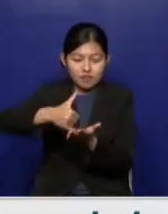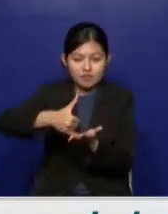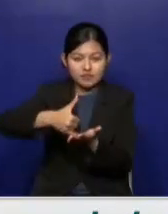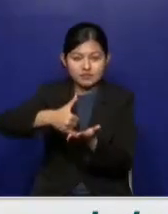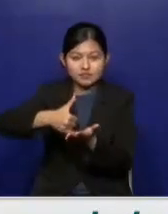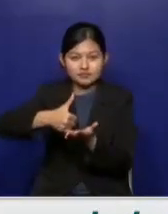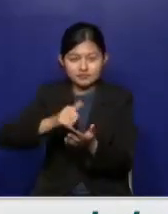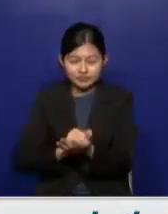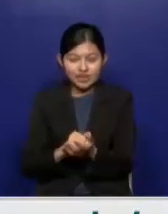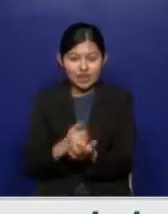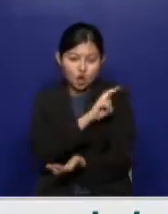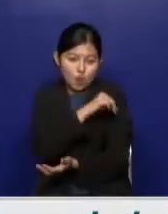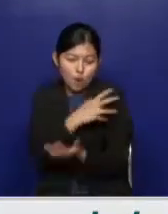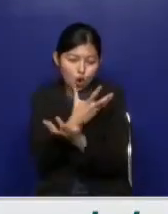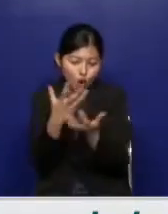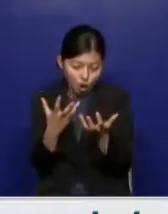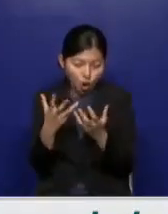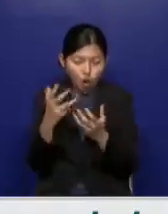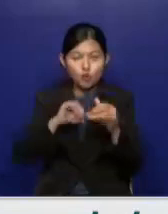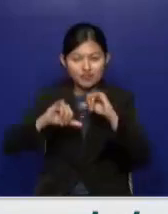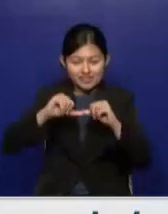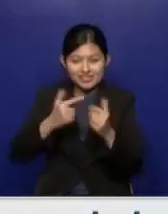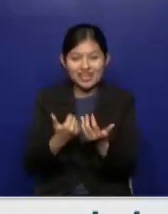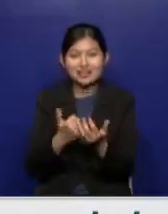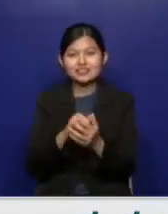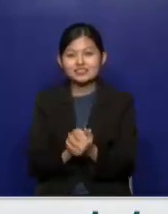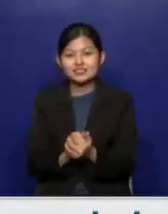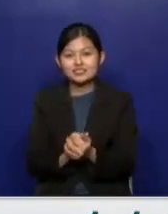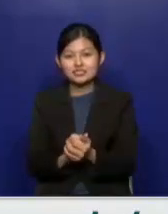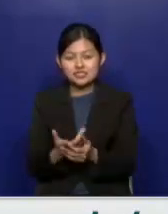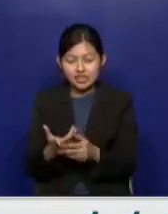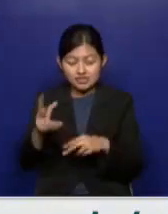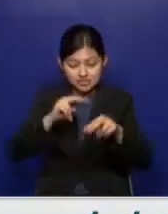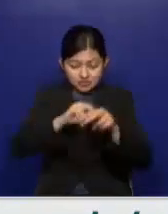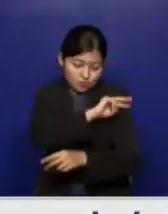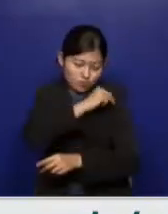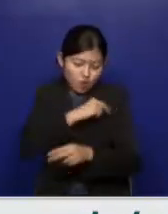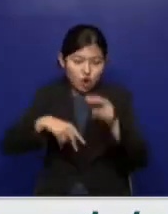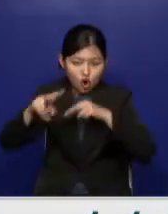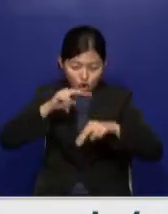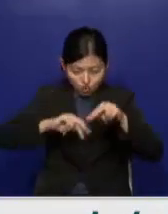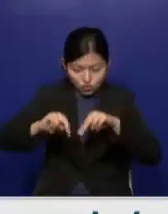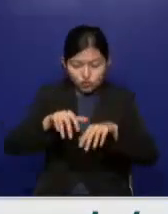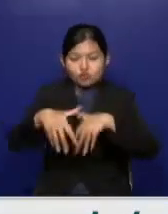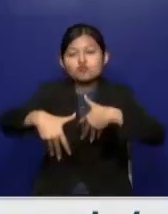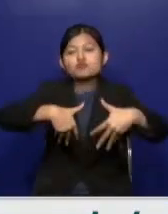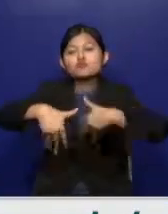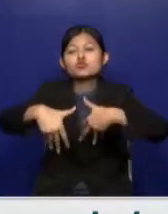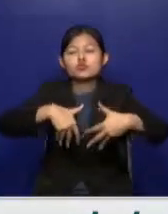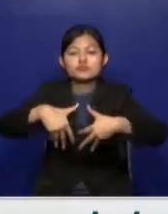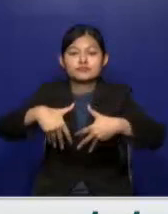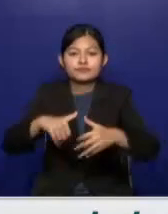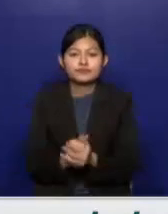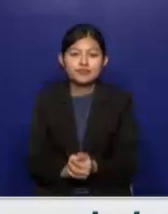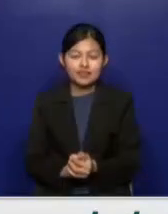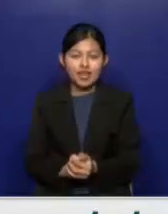คนิคแต่มี2วิชาชีพโดยเฉพาะอย่างยิ่งวิชาชีพการสาธารณสุขชุมชนหรือเรียกว่าหมอหน้าใหม่นะครับเขาอาจจะ